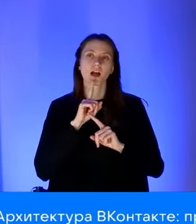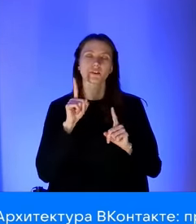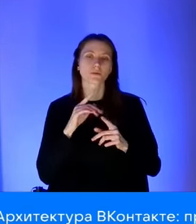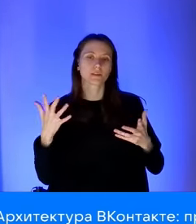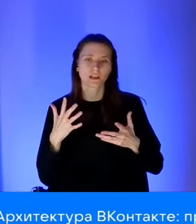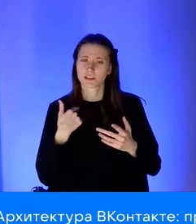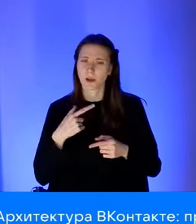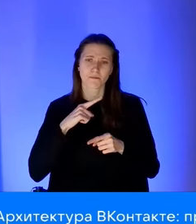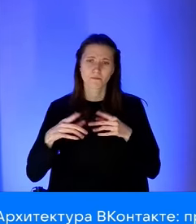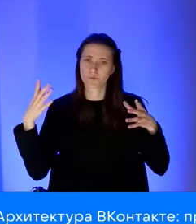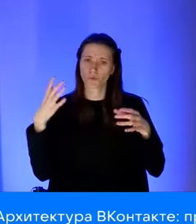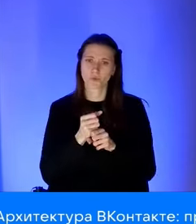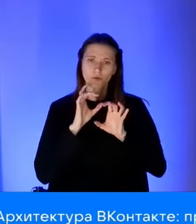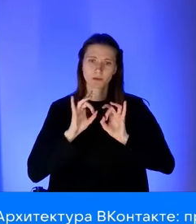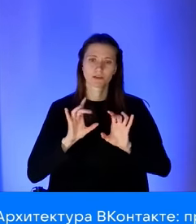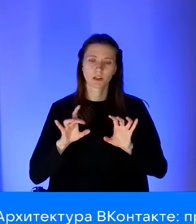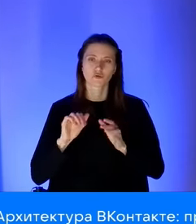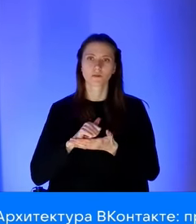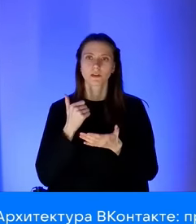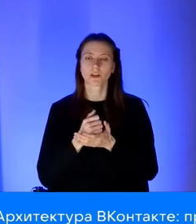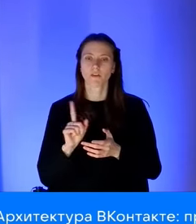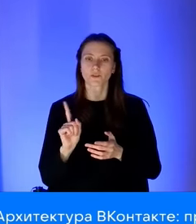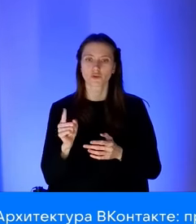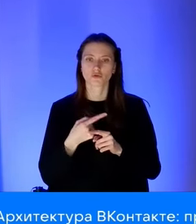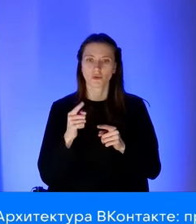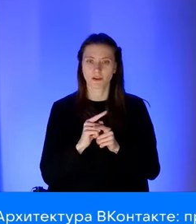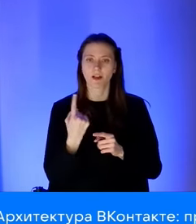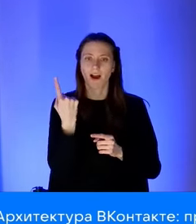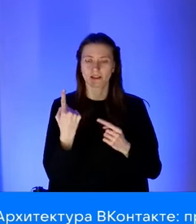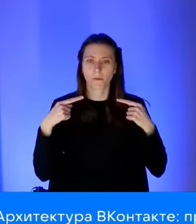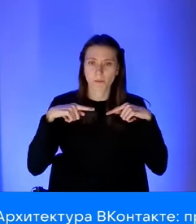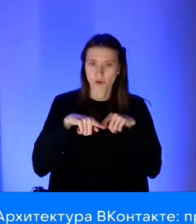пройду супер быстро супер кратко главное что движки однопоточный